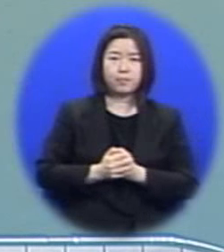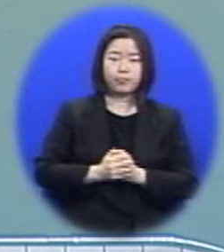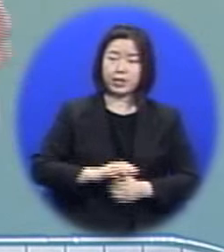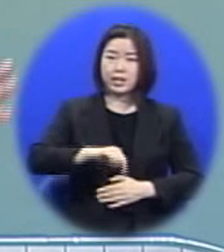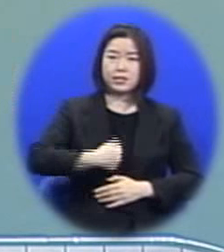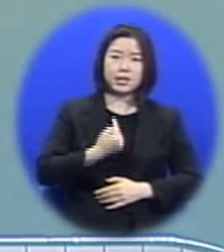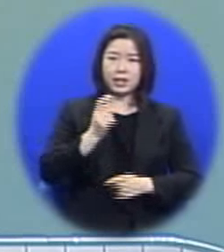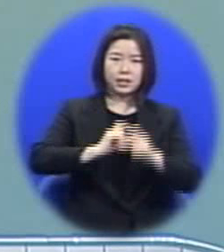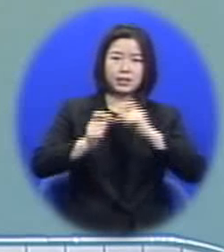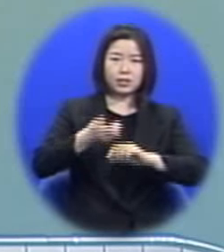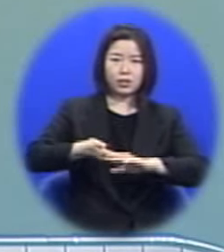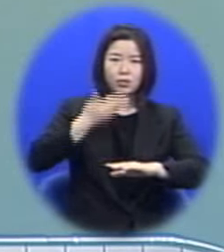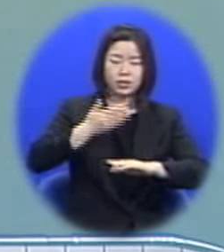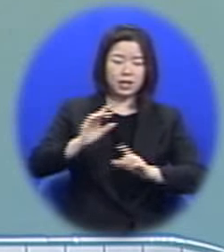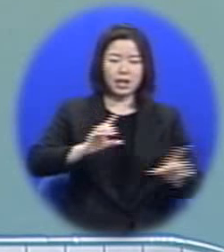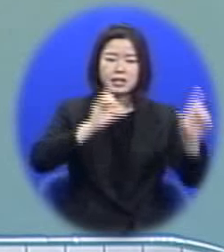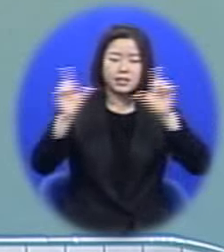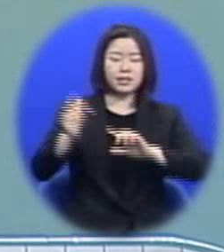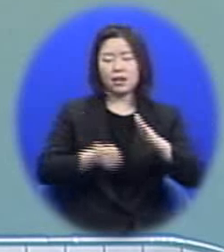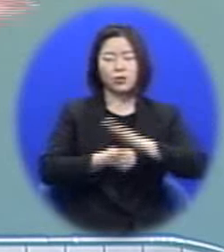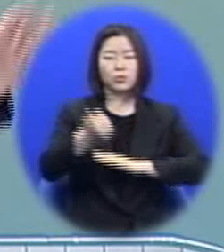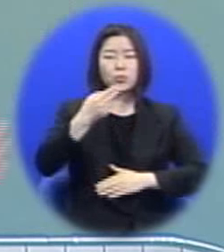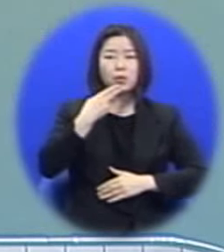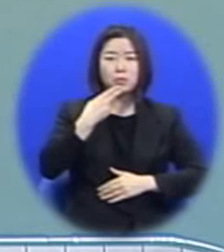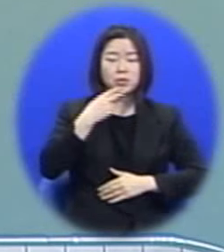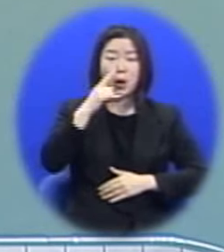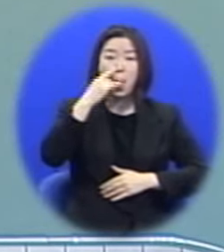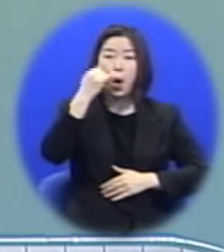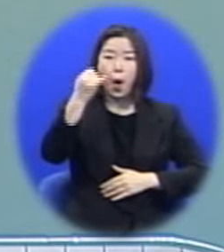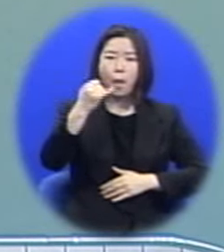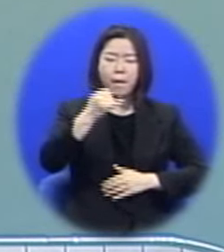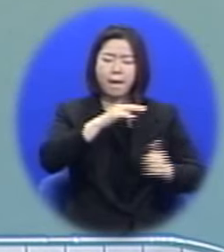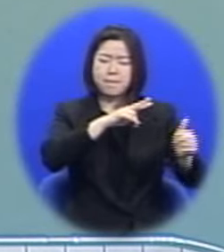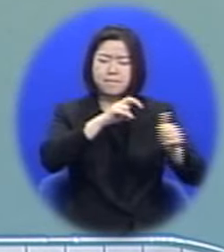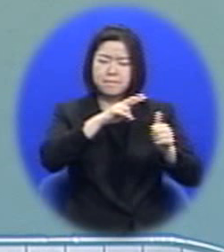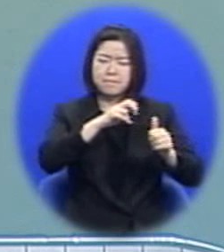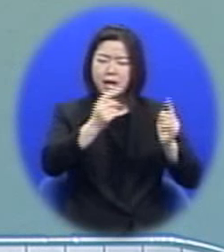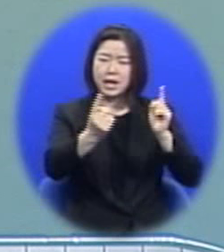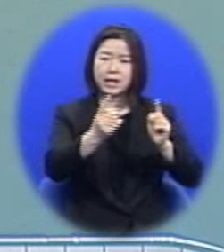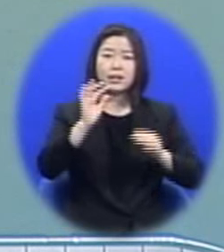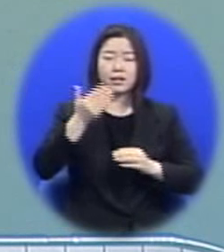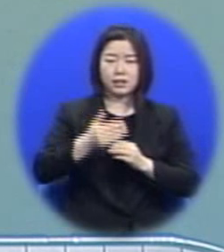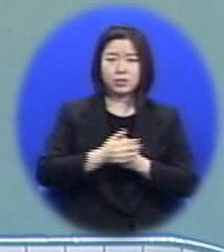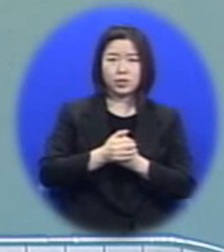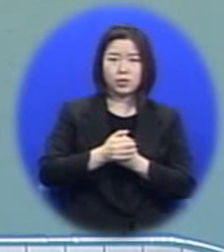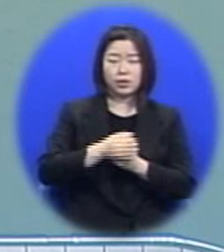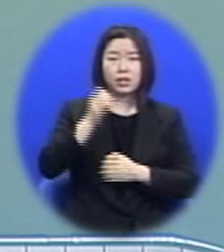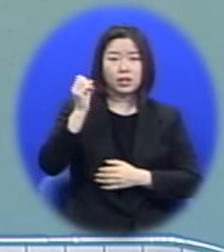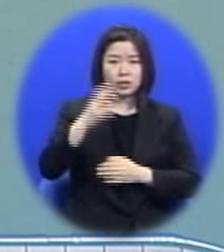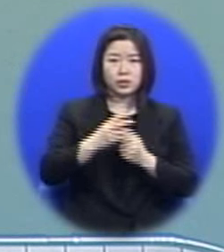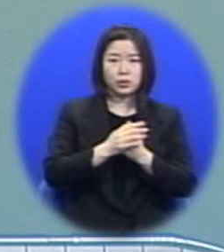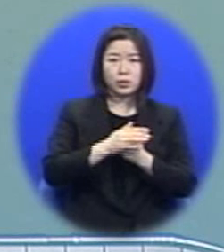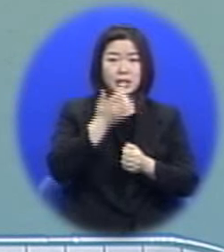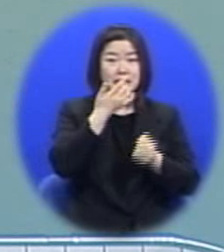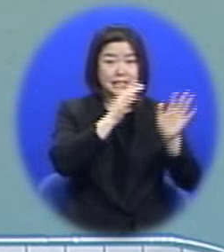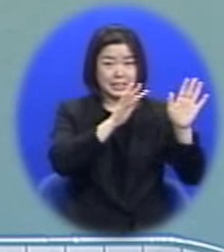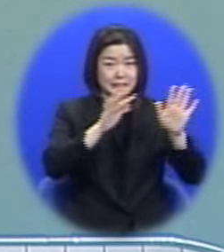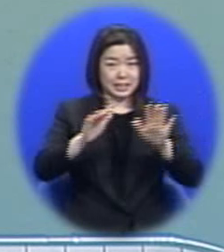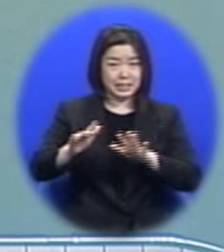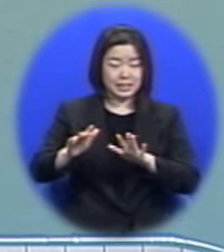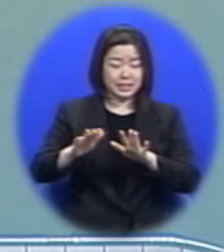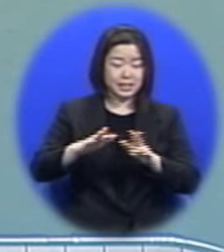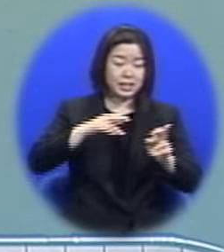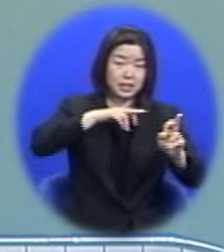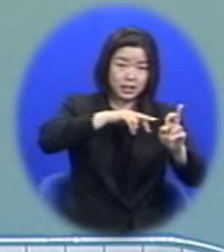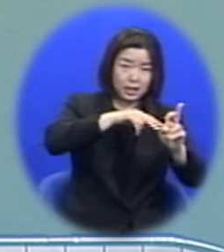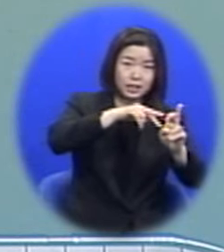자기는 더 이상 살 소망도 없어요. 어머니는 정말 증오의 대상이에요. 그리고 눈 덮인 산길을